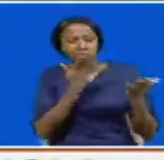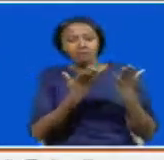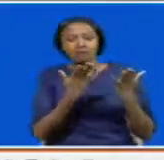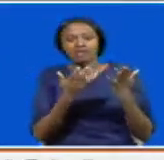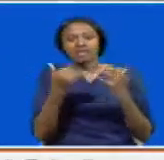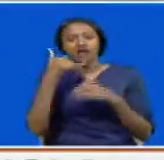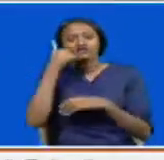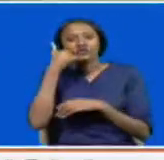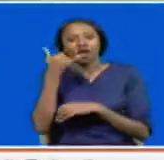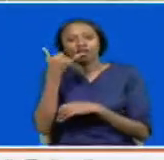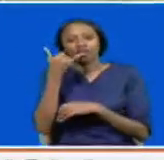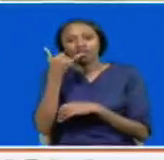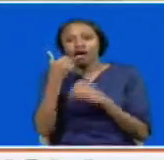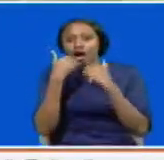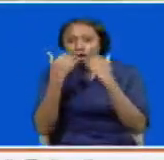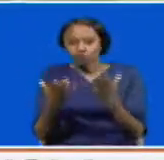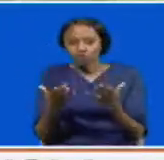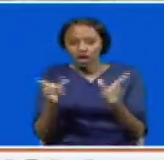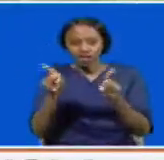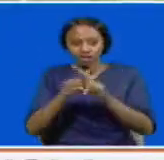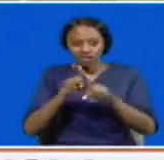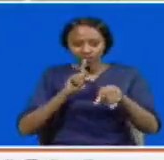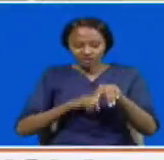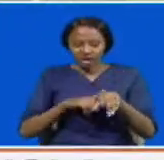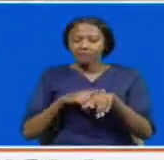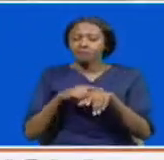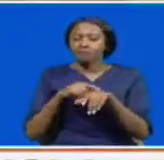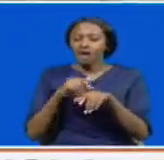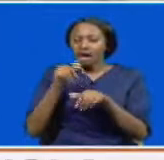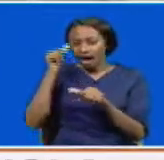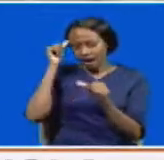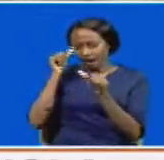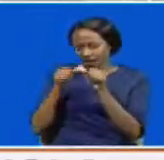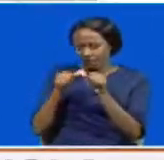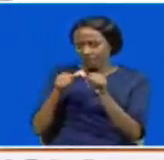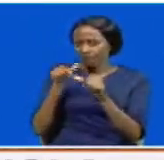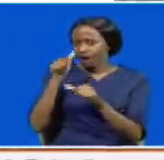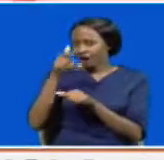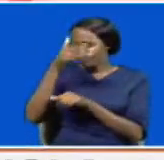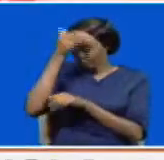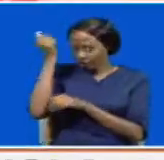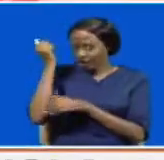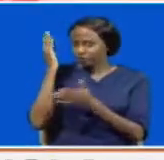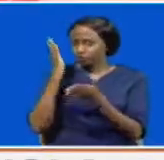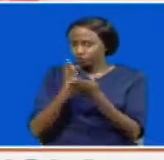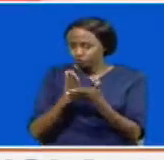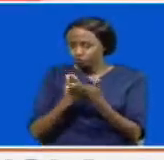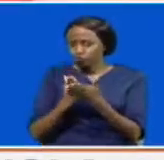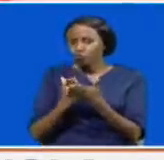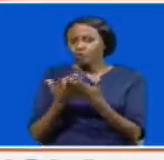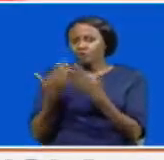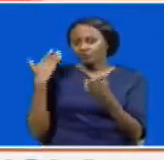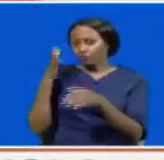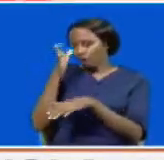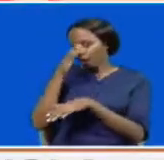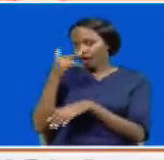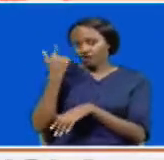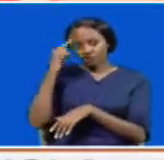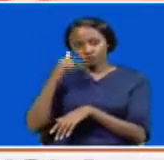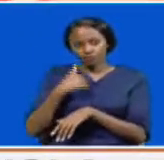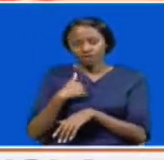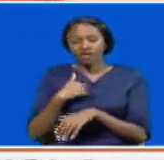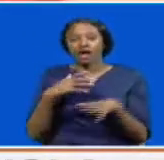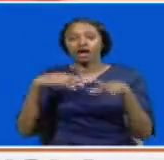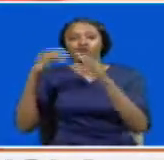moto. Amesahau kama hiyo Tuesday, ameniambia Betty aliacha simu na nyumbani, ameenda town na